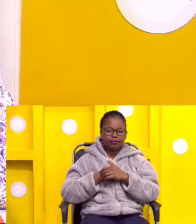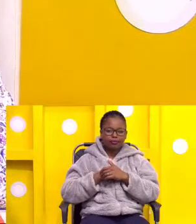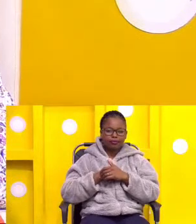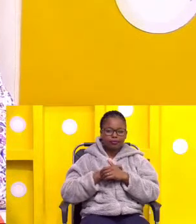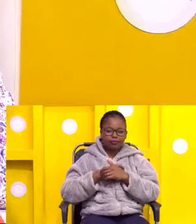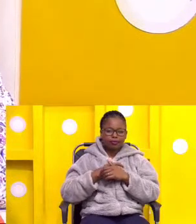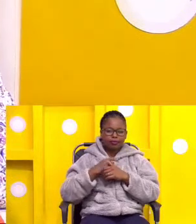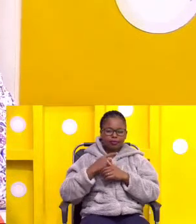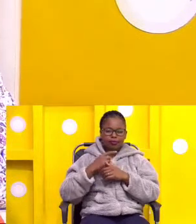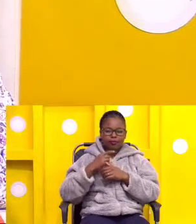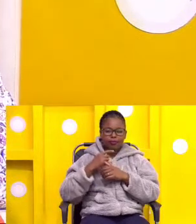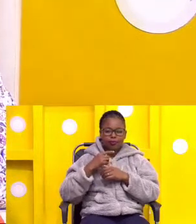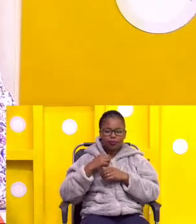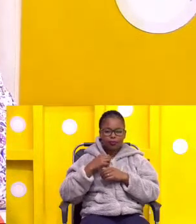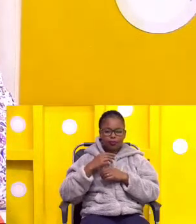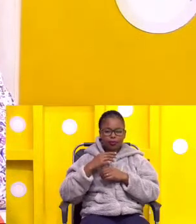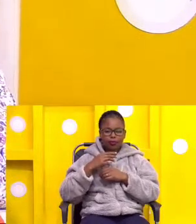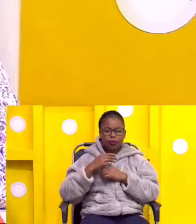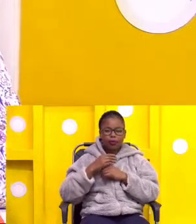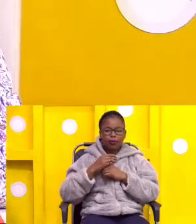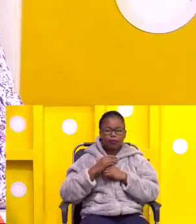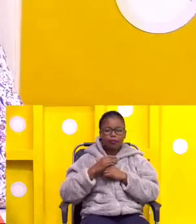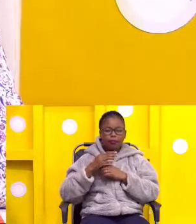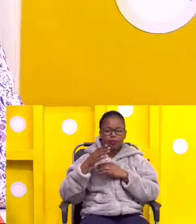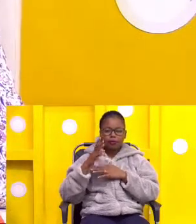kaubangeire atia ngai witu ni mwihokeku